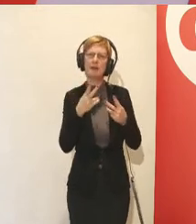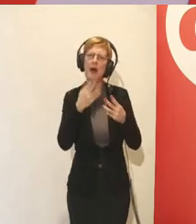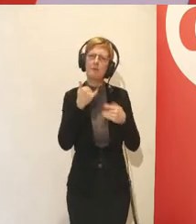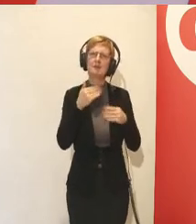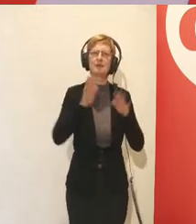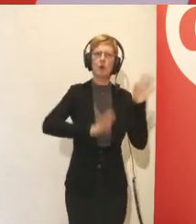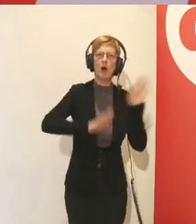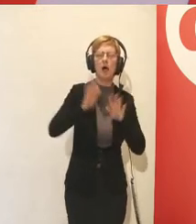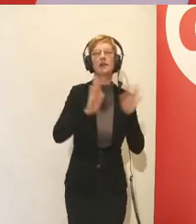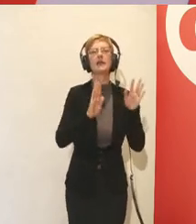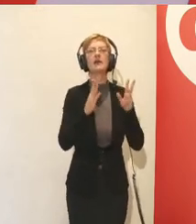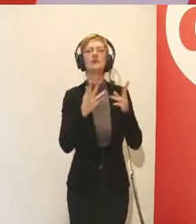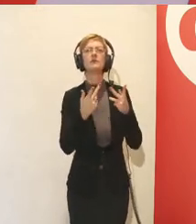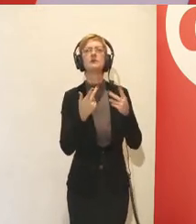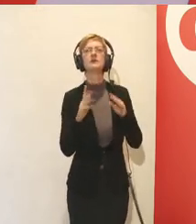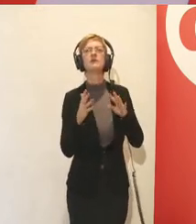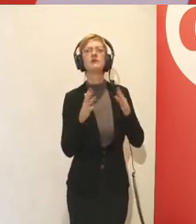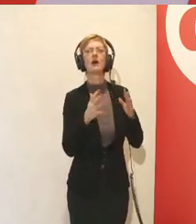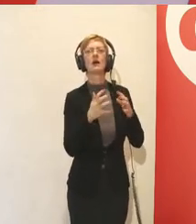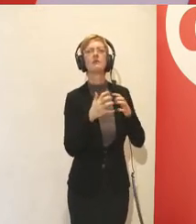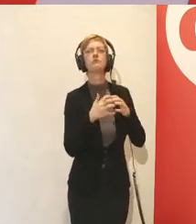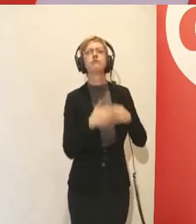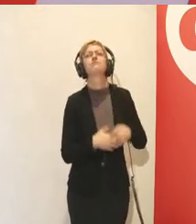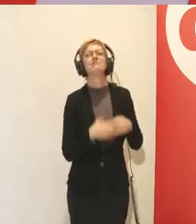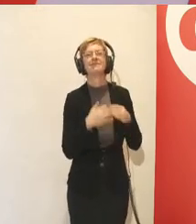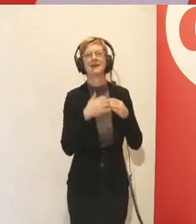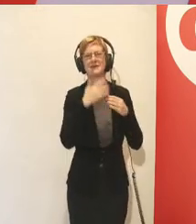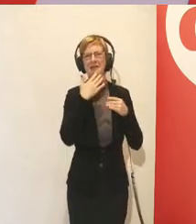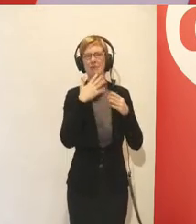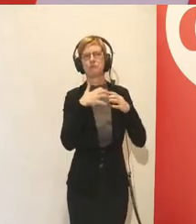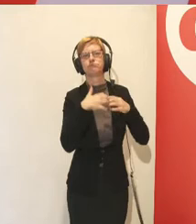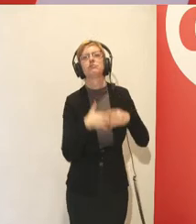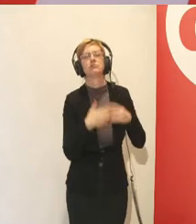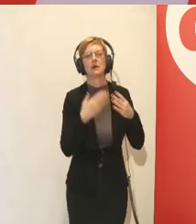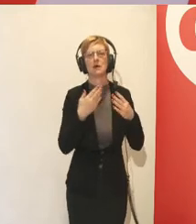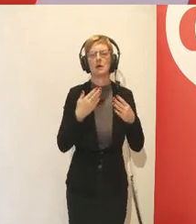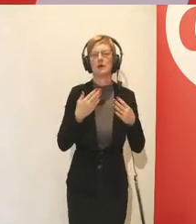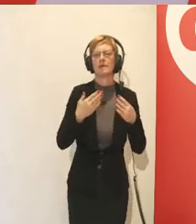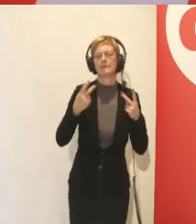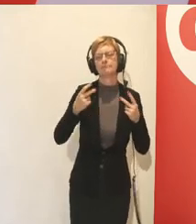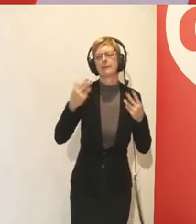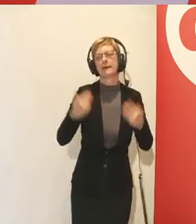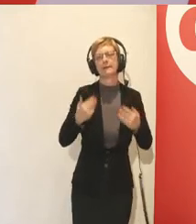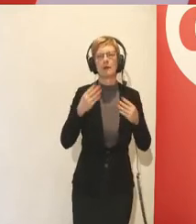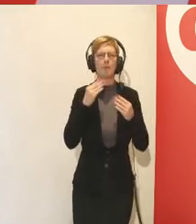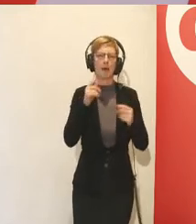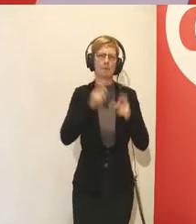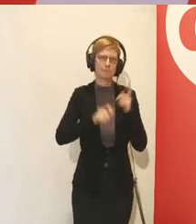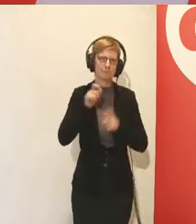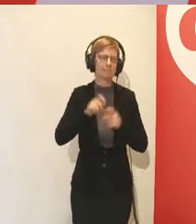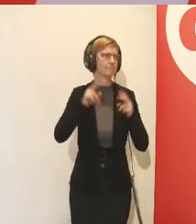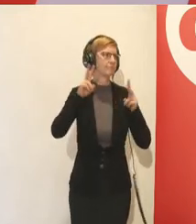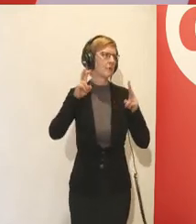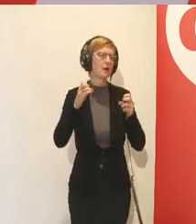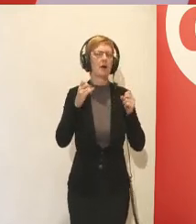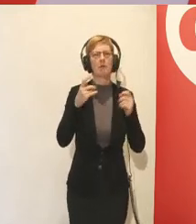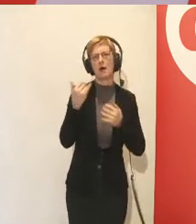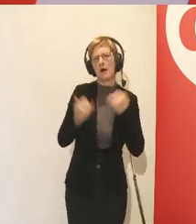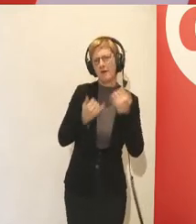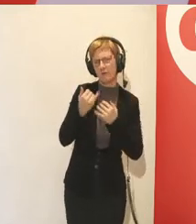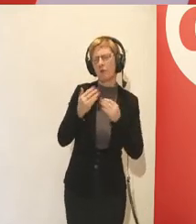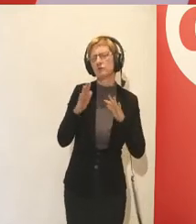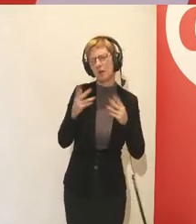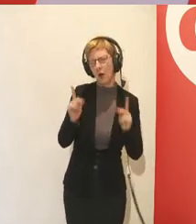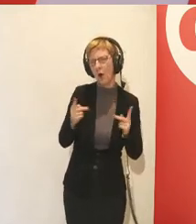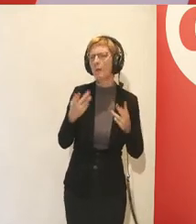ob ihr was zu den hintermännern sage ich jetzt einfach mal ich vermute sie noch ein paar frauen dabei aber vor allem würde ich natürlich vermuten dass da dass er wirklich auch